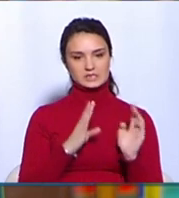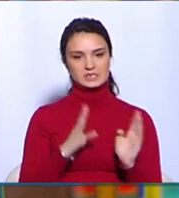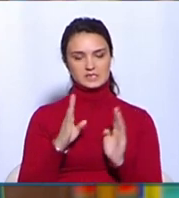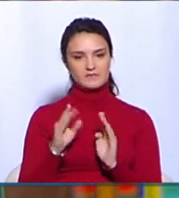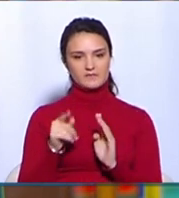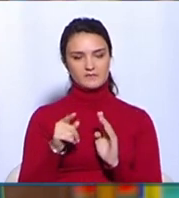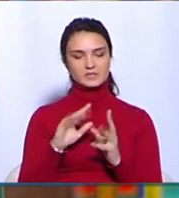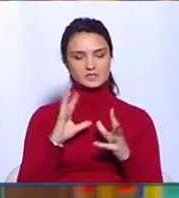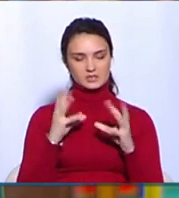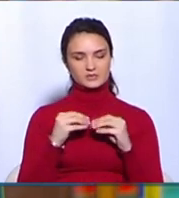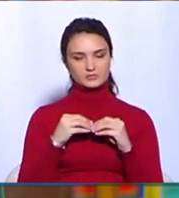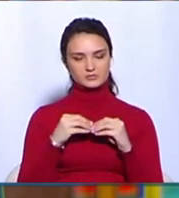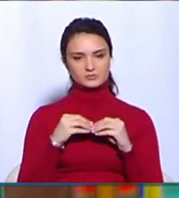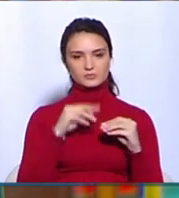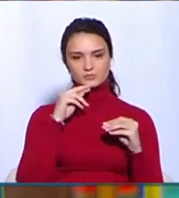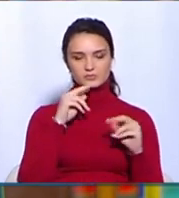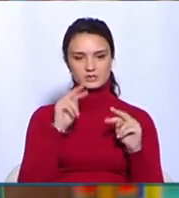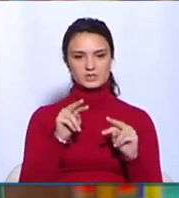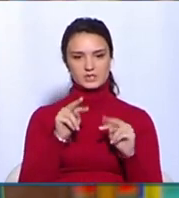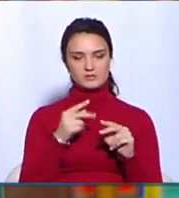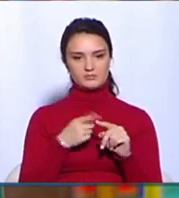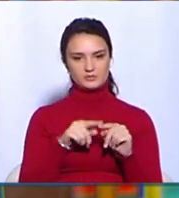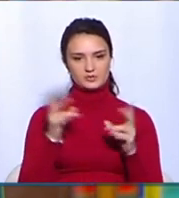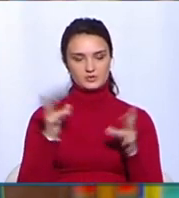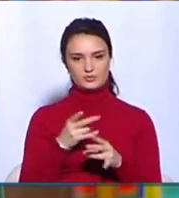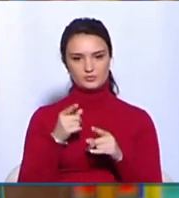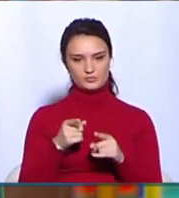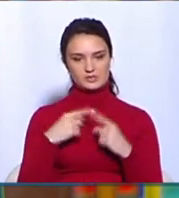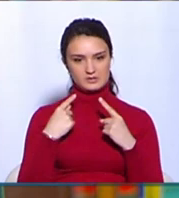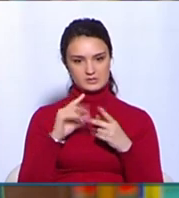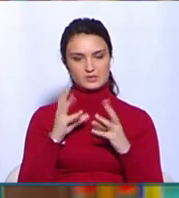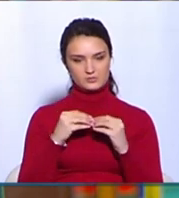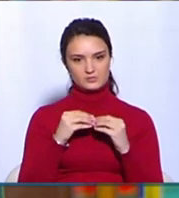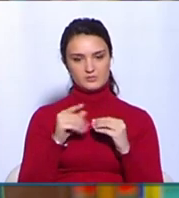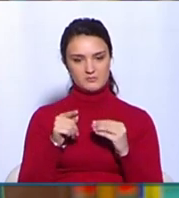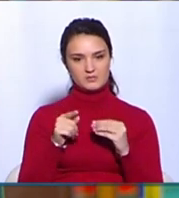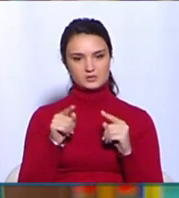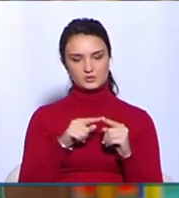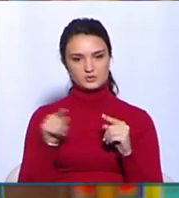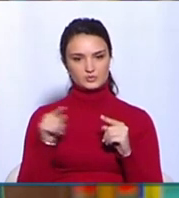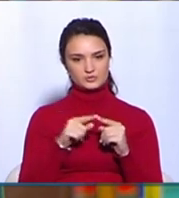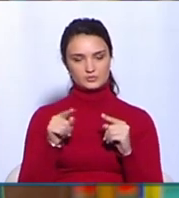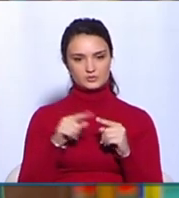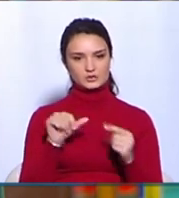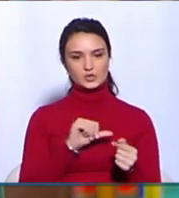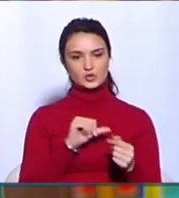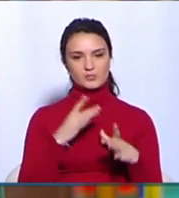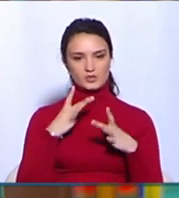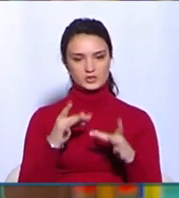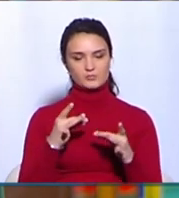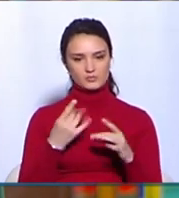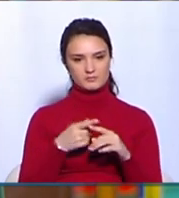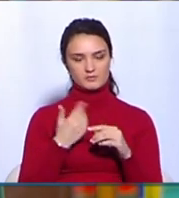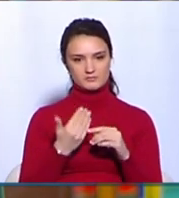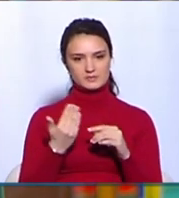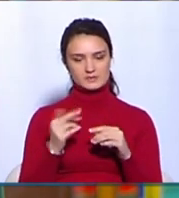ქცევა საკმაოდ ყურადსაღები ნიშანია სხვათა შორის, მათ შორის